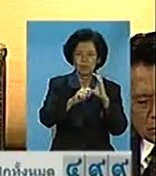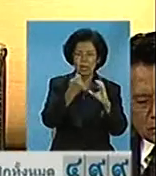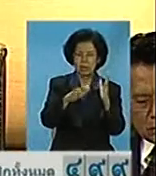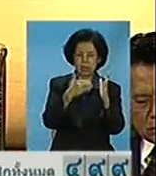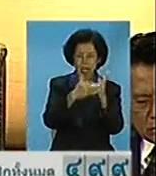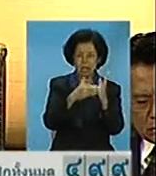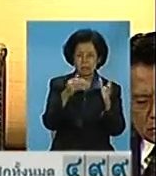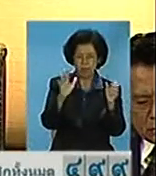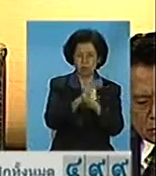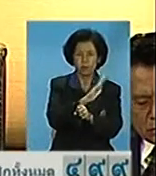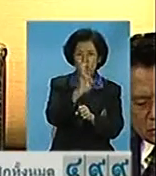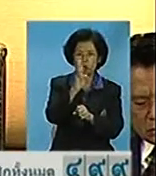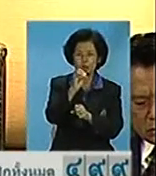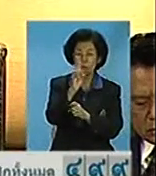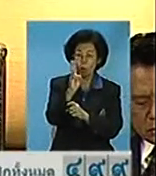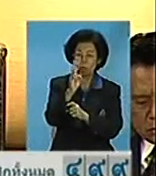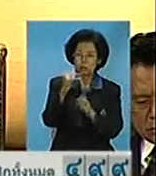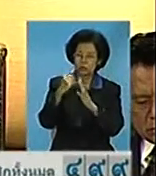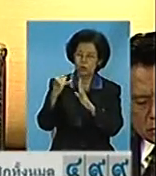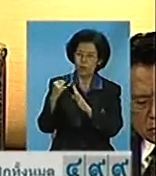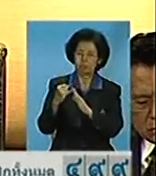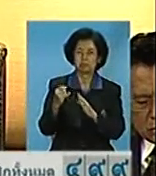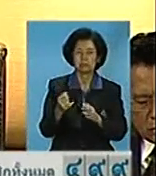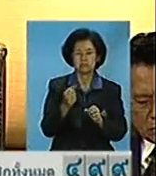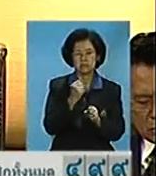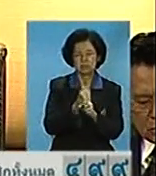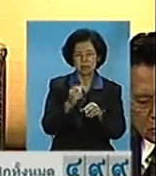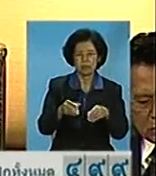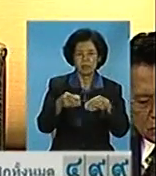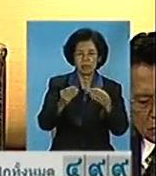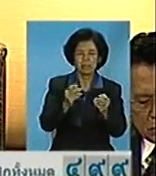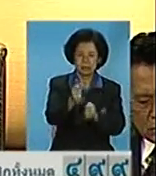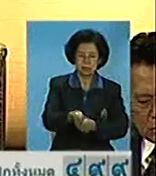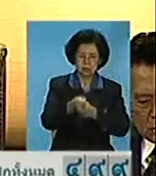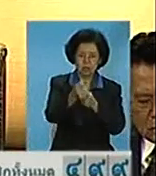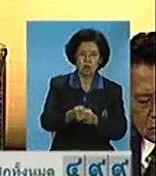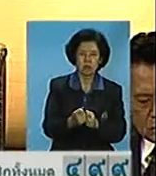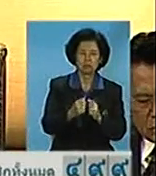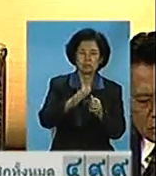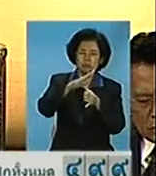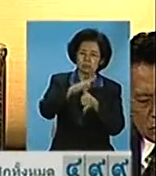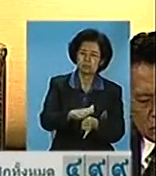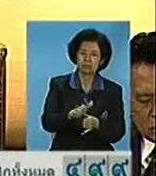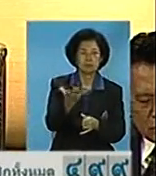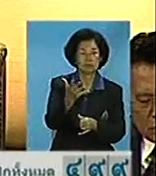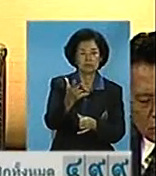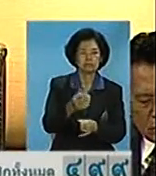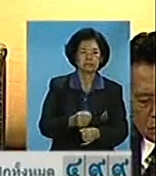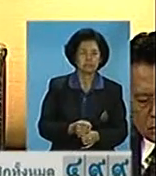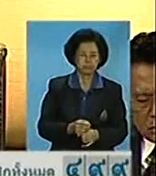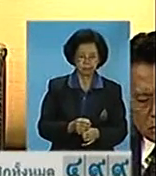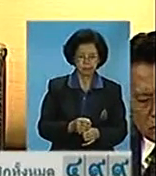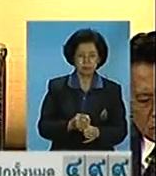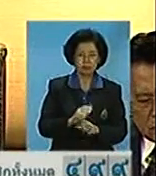หวัดนั้นทำให้เกษตรกรไม่เสียเปรียบเราไม่ได้คิดว่าการยาง